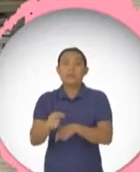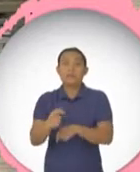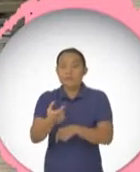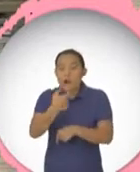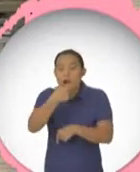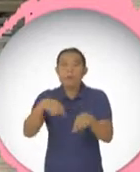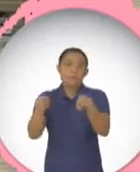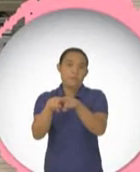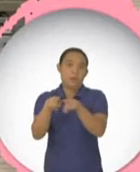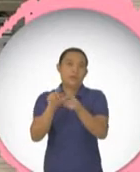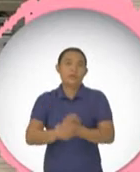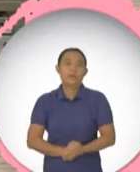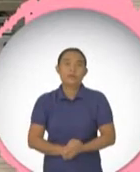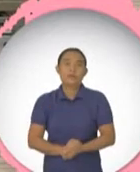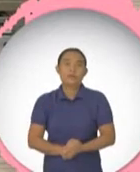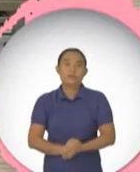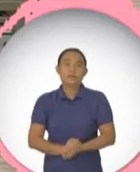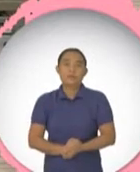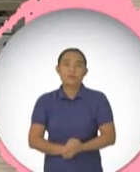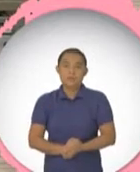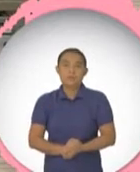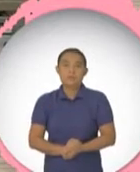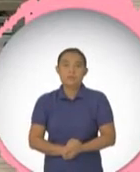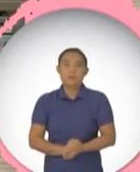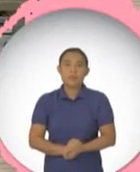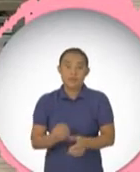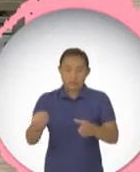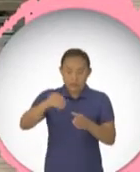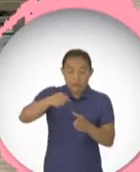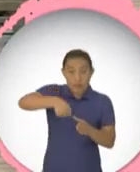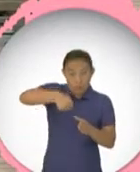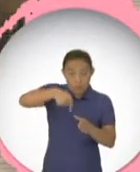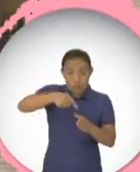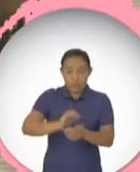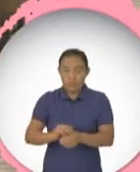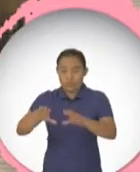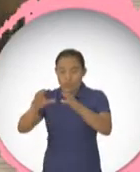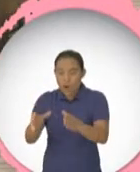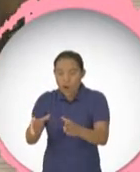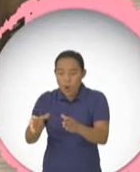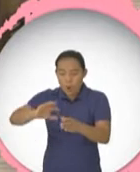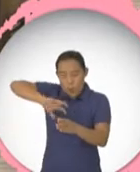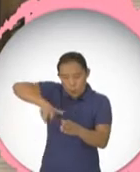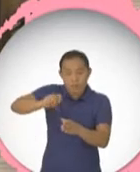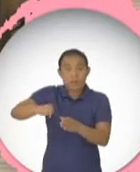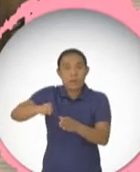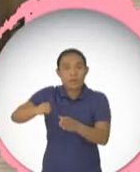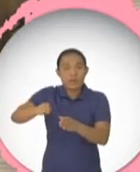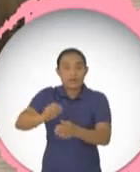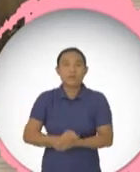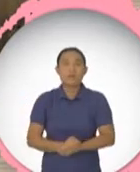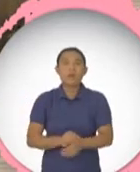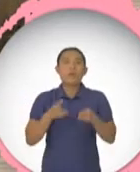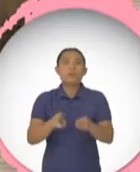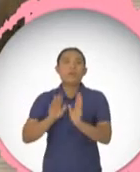คือจะใส่ในภาชนะปิดสนิทอะค่ะเช่นถุงหรือไม่ก็มีฝาขวดโหลที่มีฝาปิดสนิทอะค่ะอายุการเก็บคล้ายกับคุก